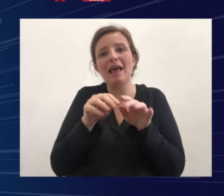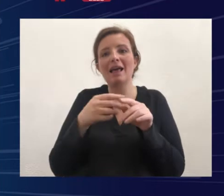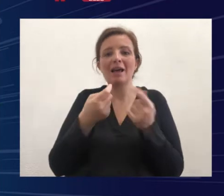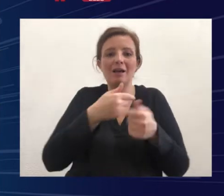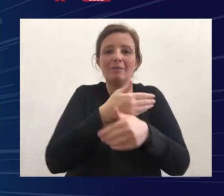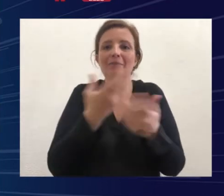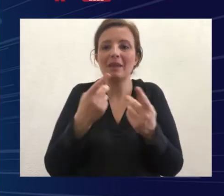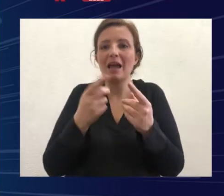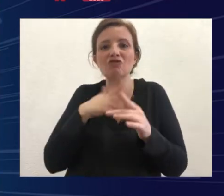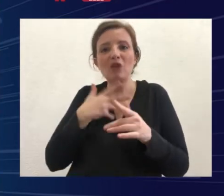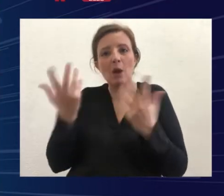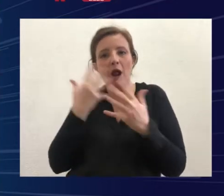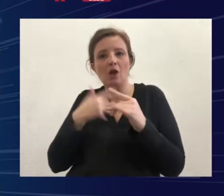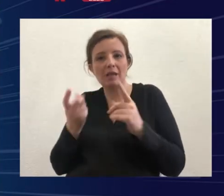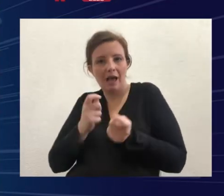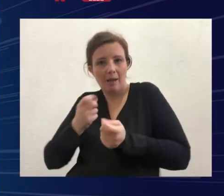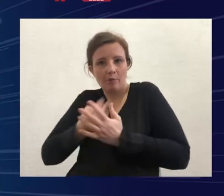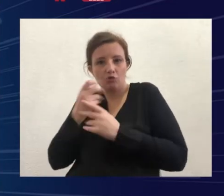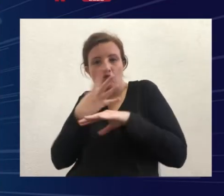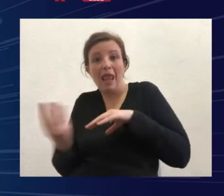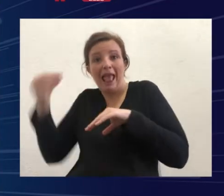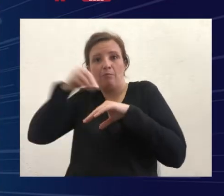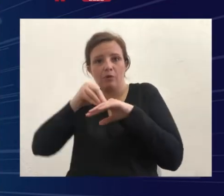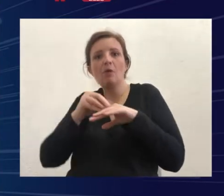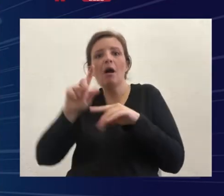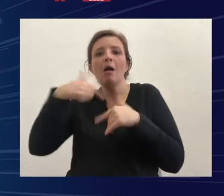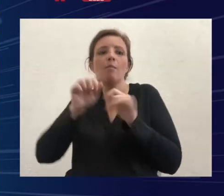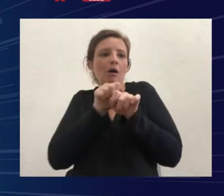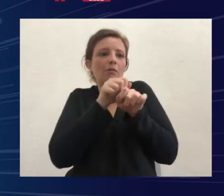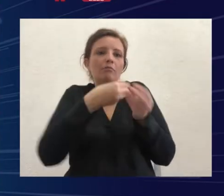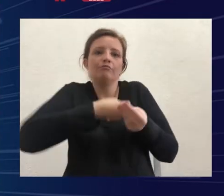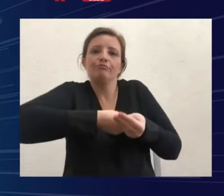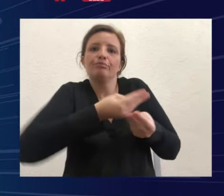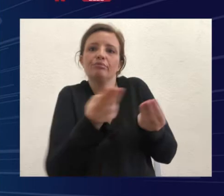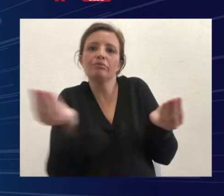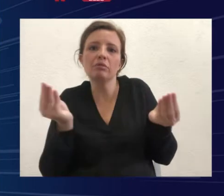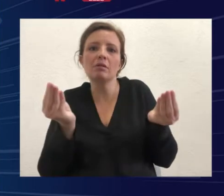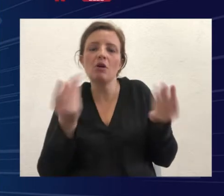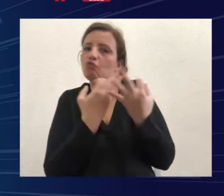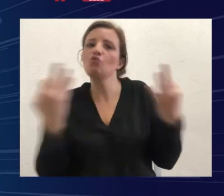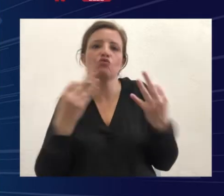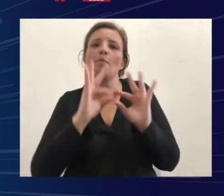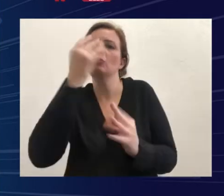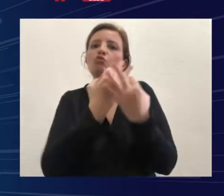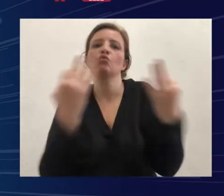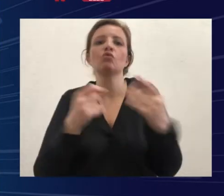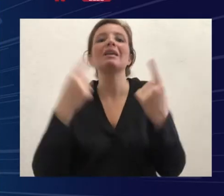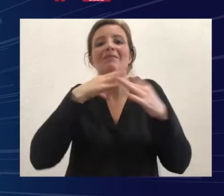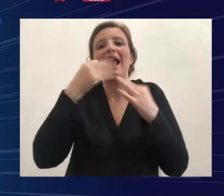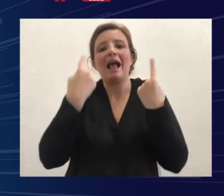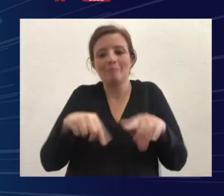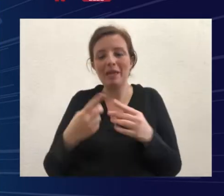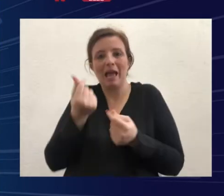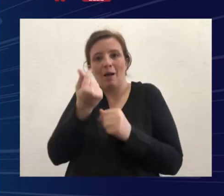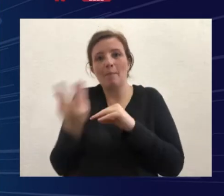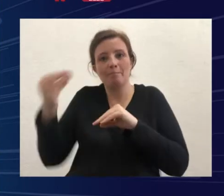fondamentalmente di distribuzione del surplus che si genera durante lo scambio, e questa